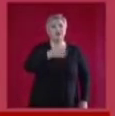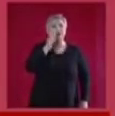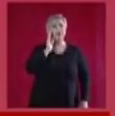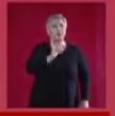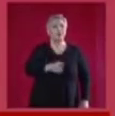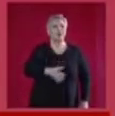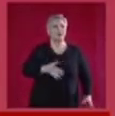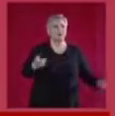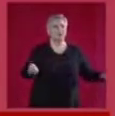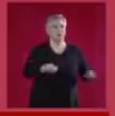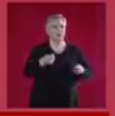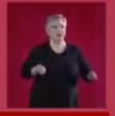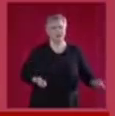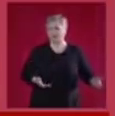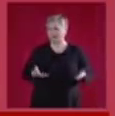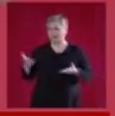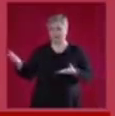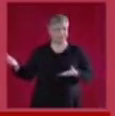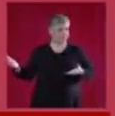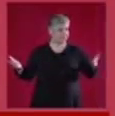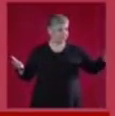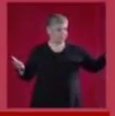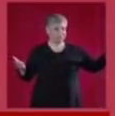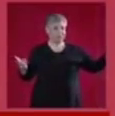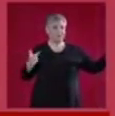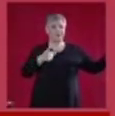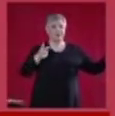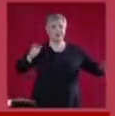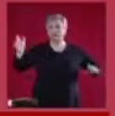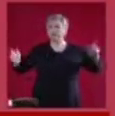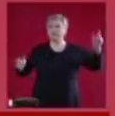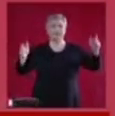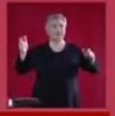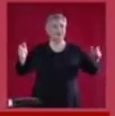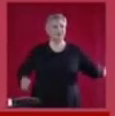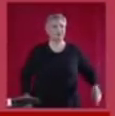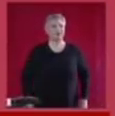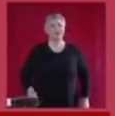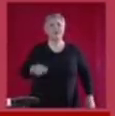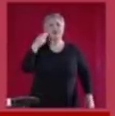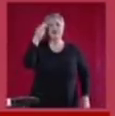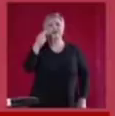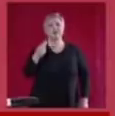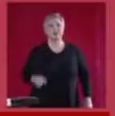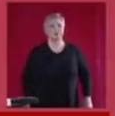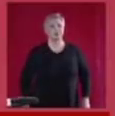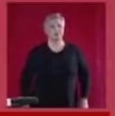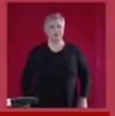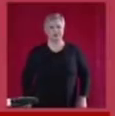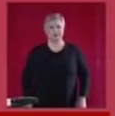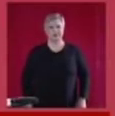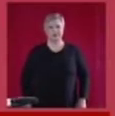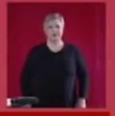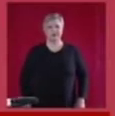νικήσουμε και το ψηφοδέλτιο που θα σας παρουσιάσω σήμερα είναι ένα ψηφοδέλτιο